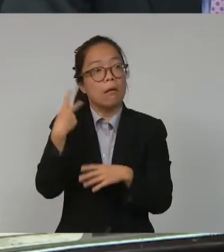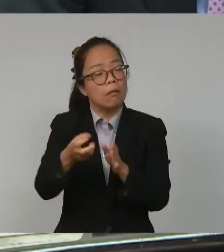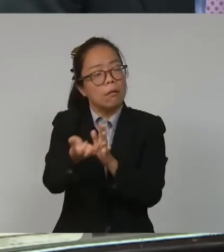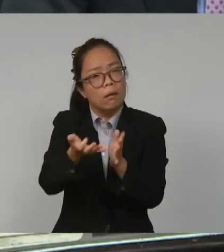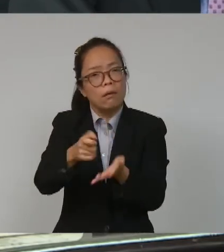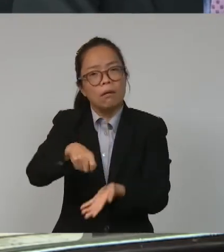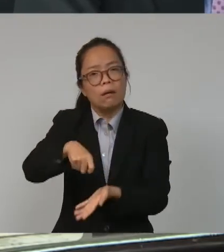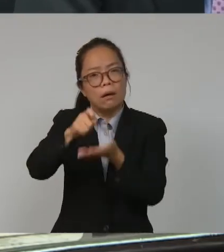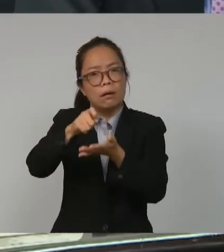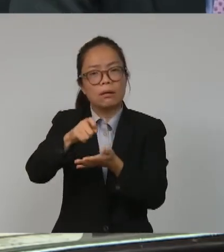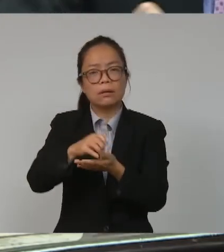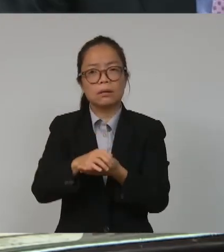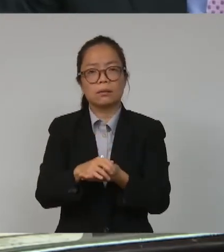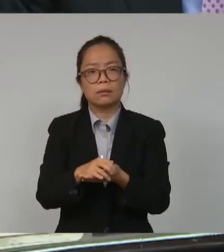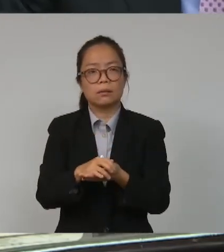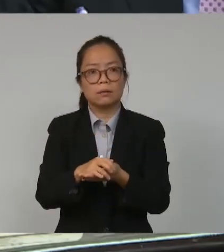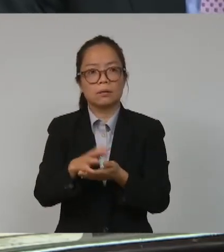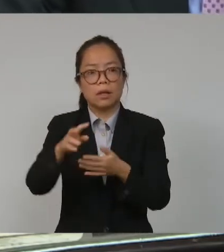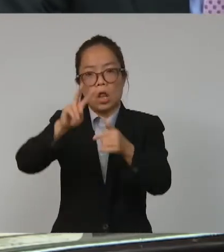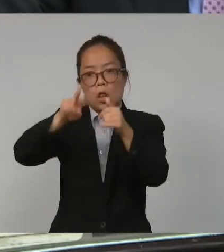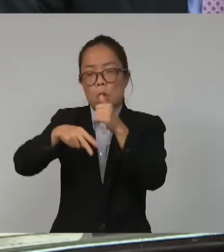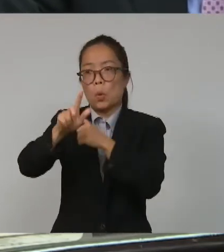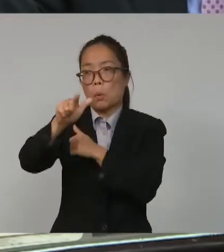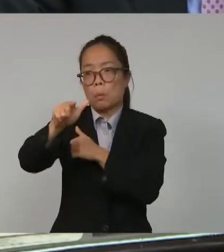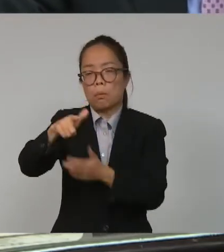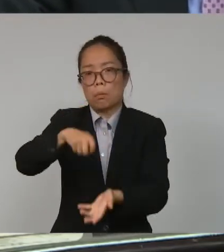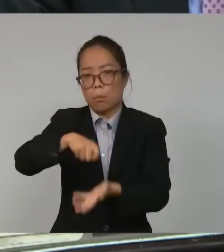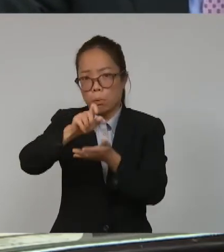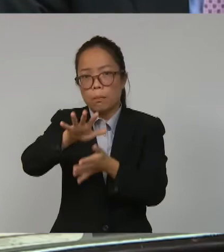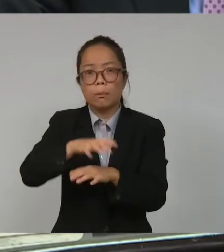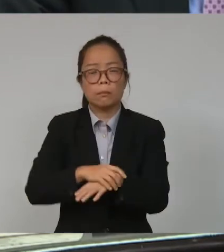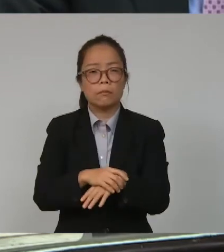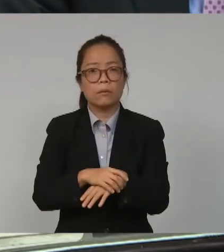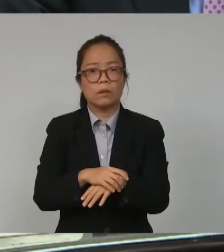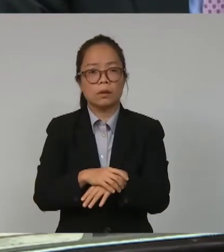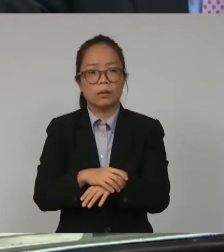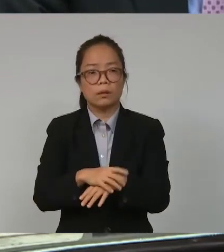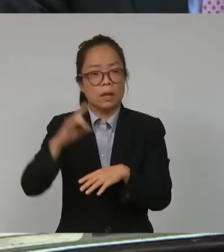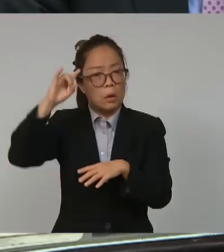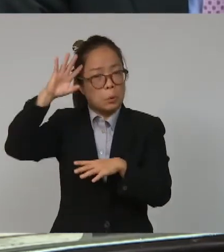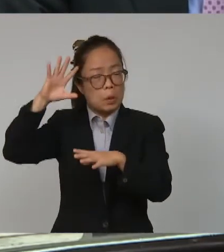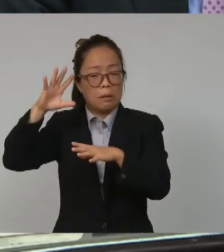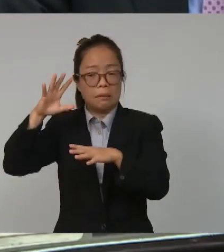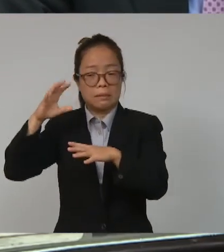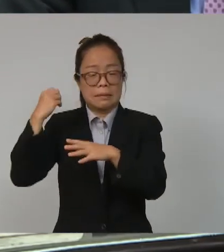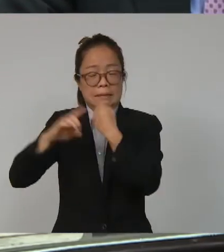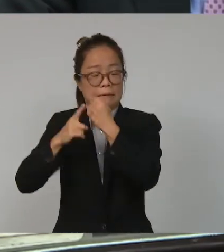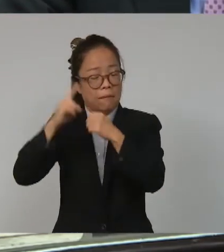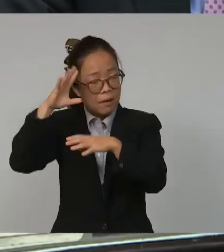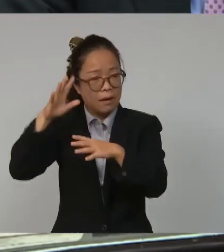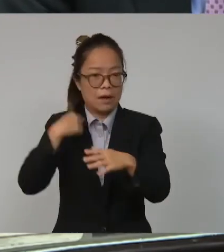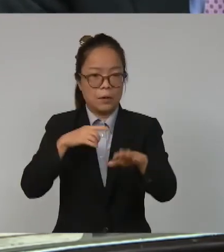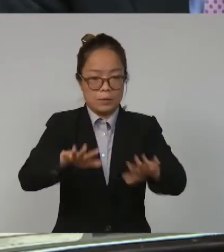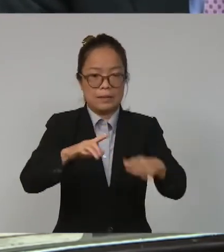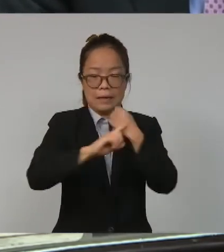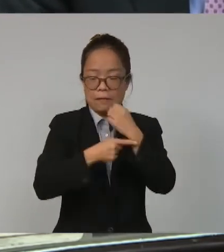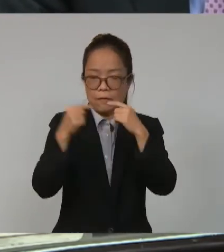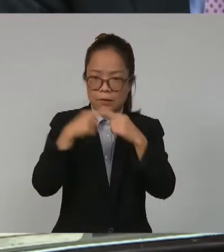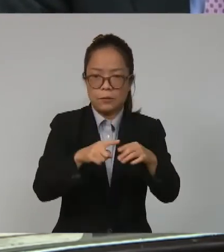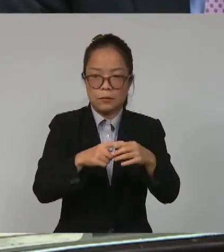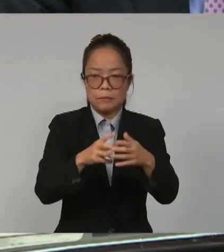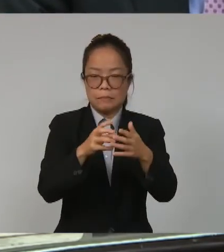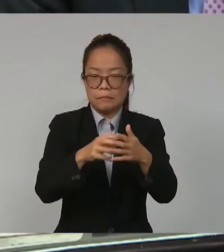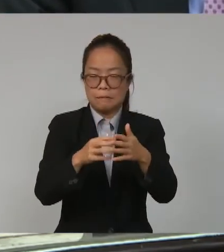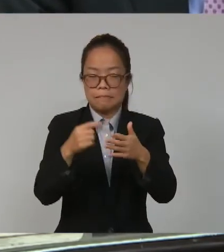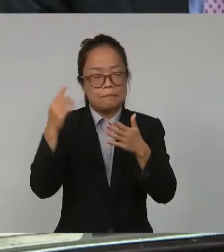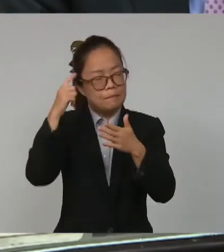个刘教授有提到啊、哦，就是说这个创制复决这两者之间的勾选失